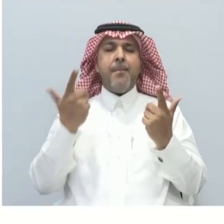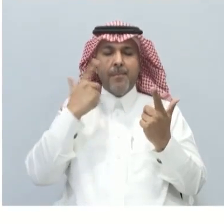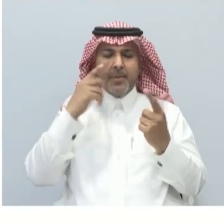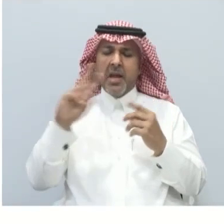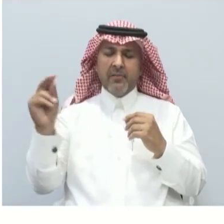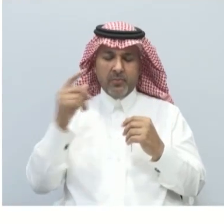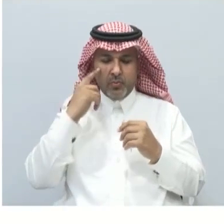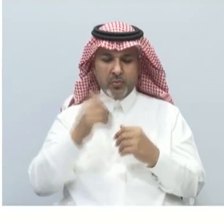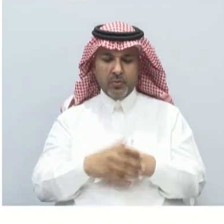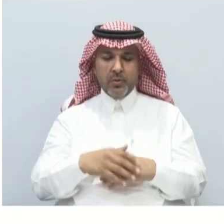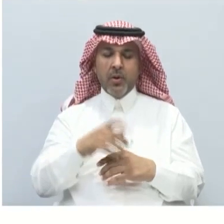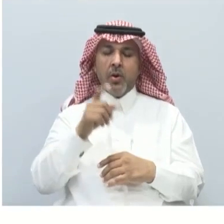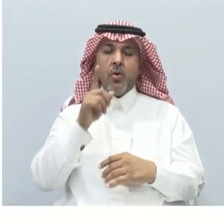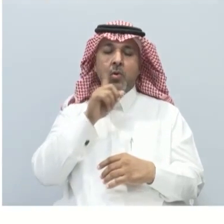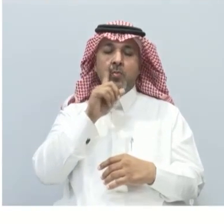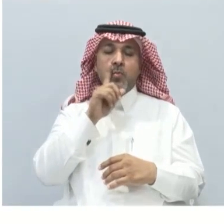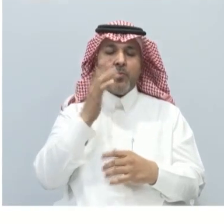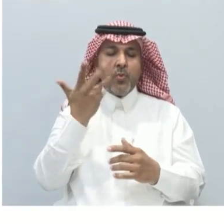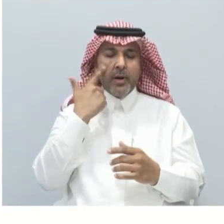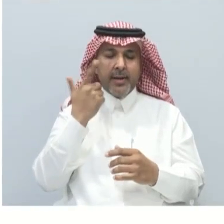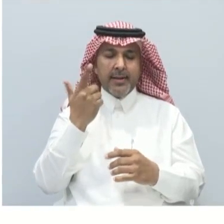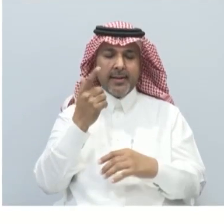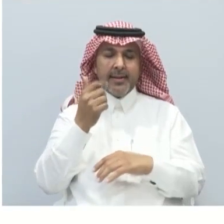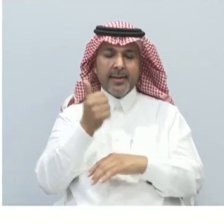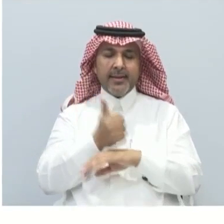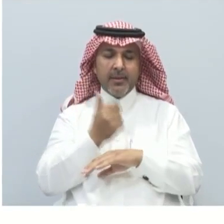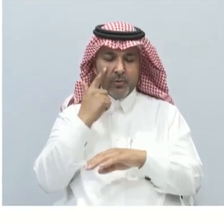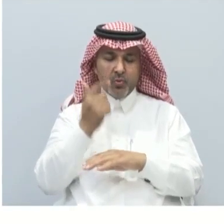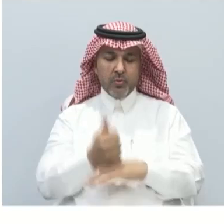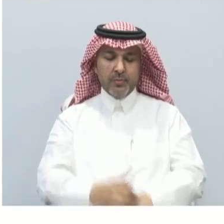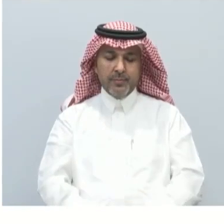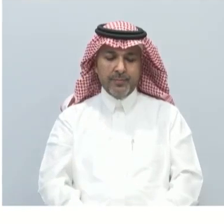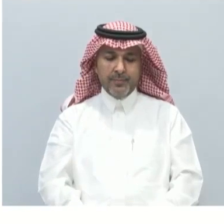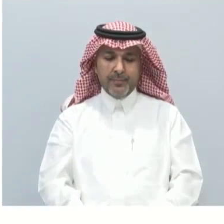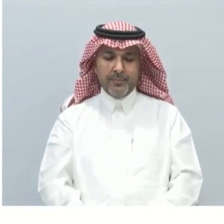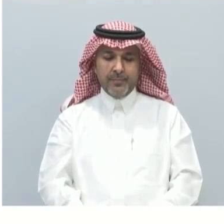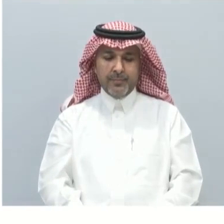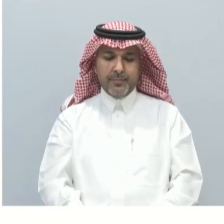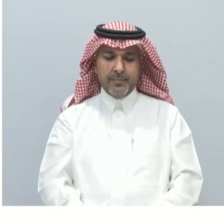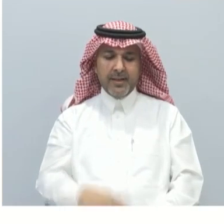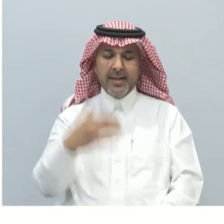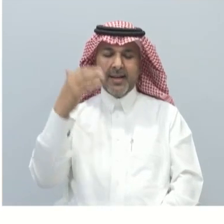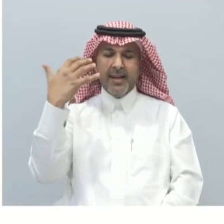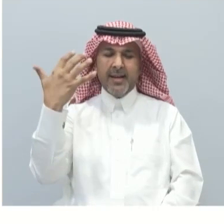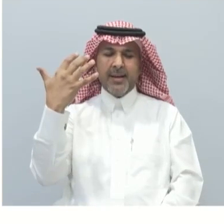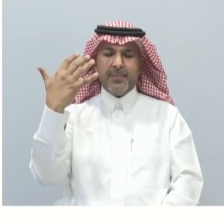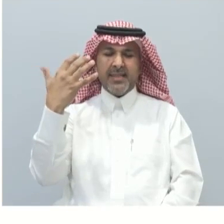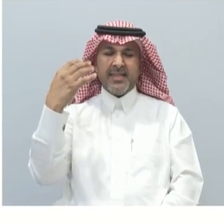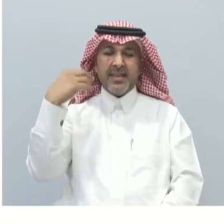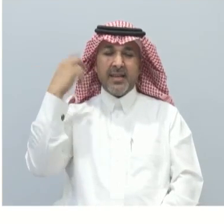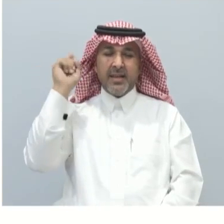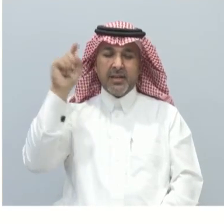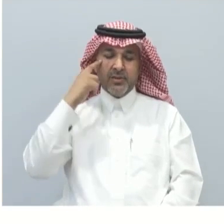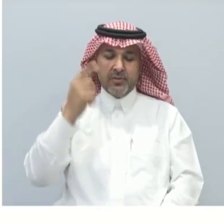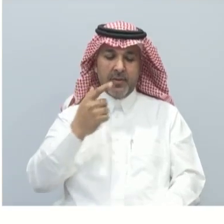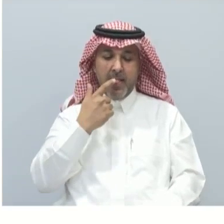الداله الام الام هي خمسه اس اكس وش التغيرات اللي صارت عليها اول شيء في سالب